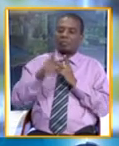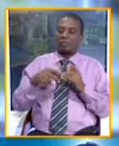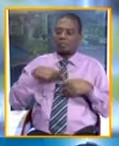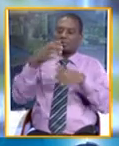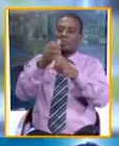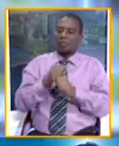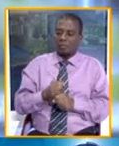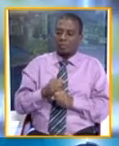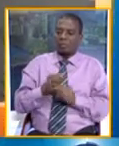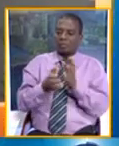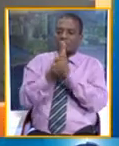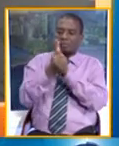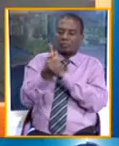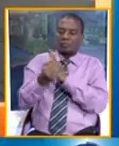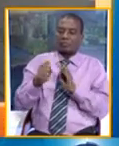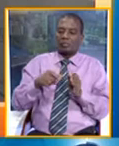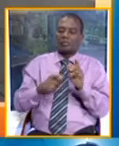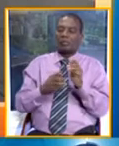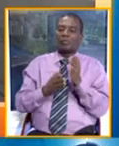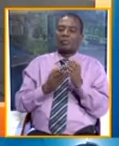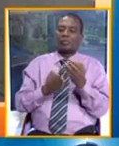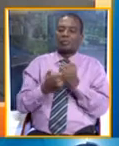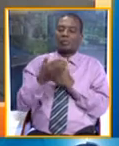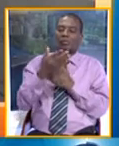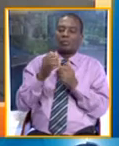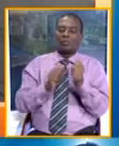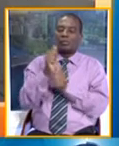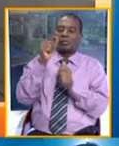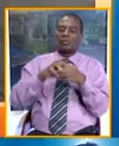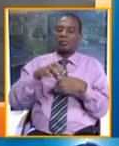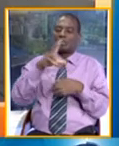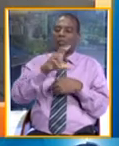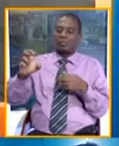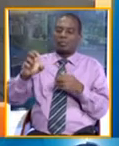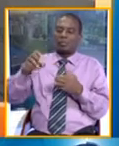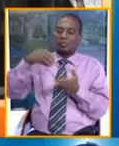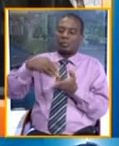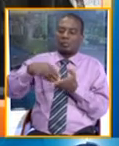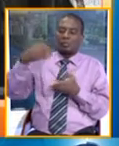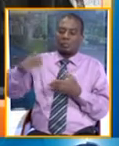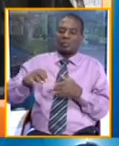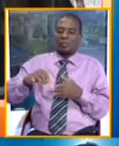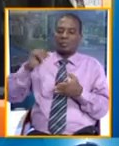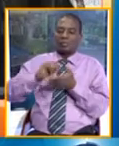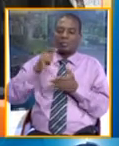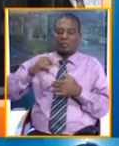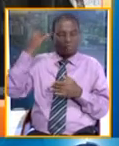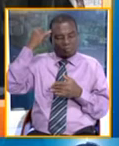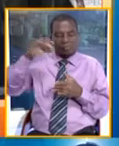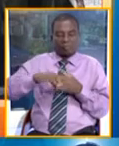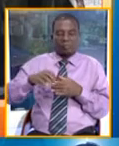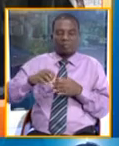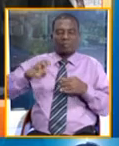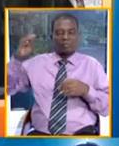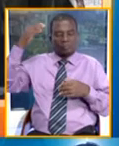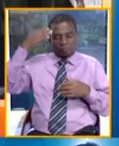des chèques. Plus de 300 millions de francs CFA pour financer leurs activités. C'est une initiative du ministère de la Promotion